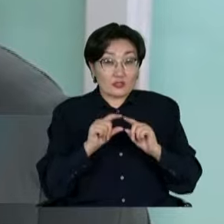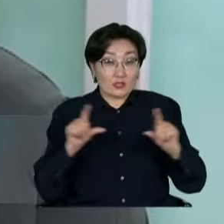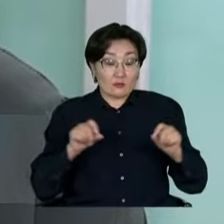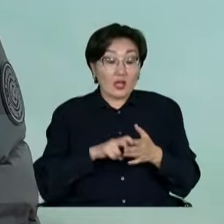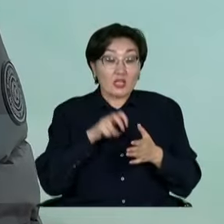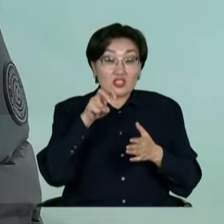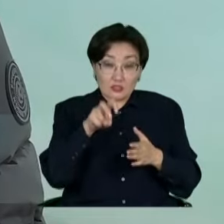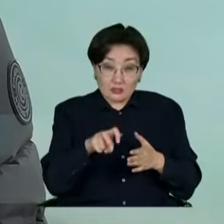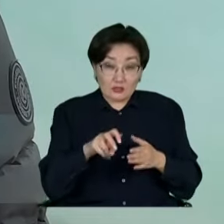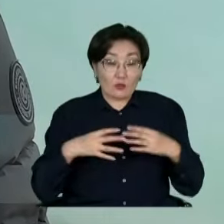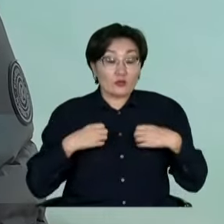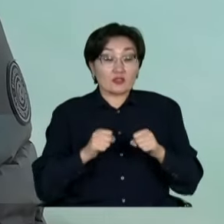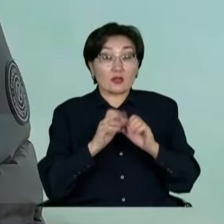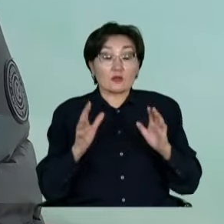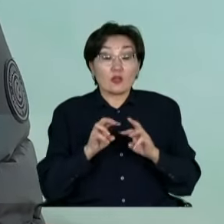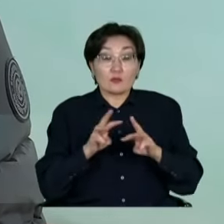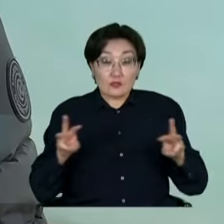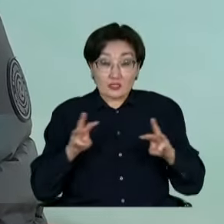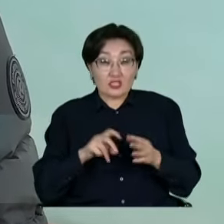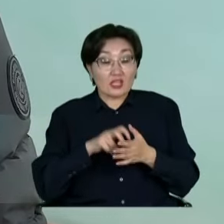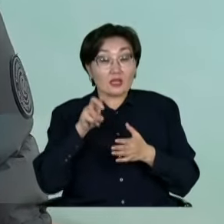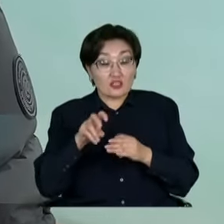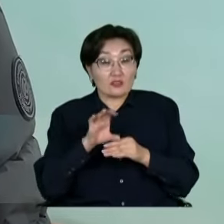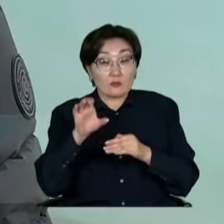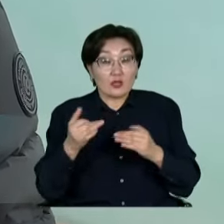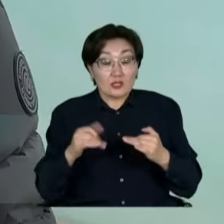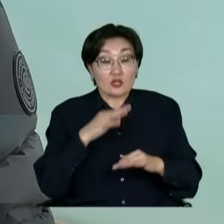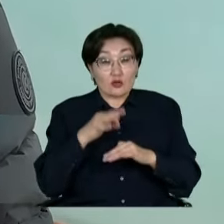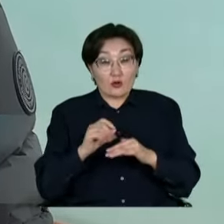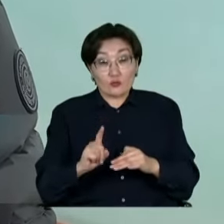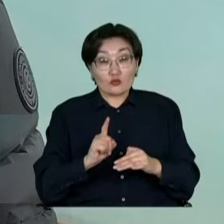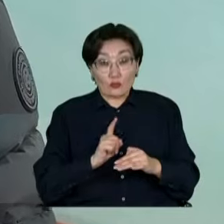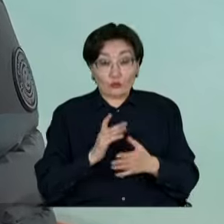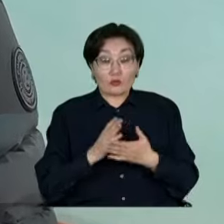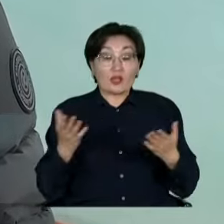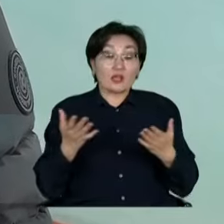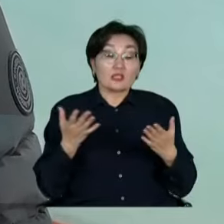хат жаздық, денсаулық сақтау министрлігіне хат жаздық, қазір күтіп отырмыз қандай.